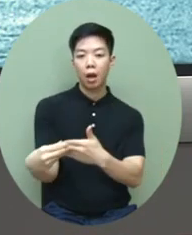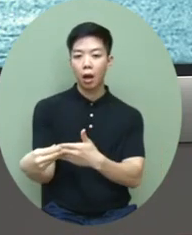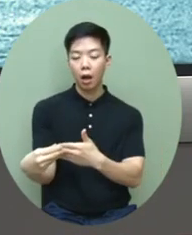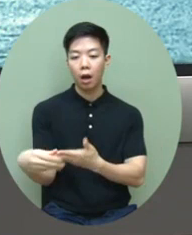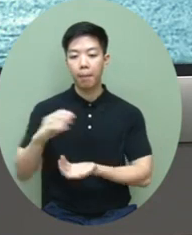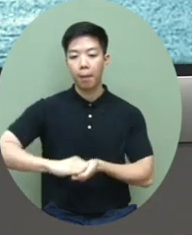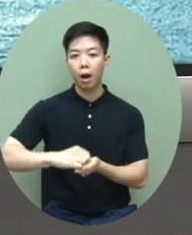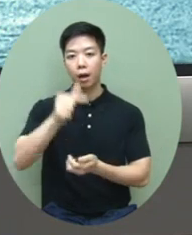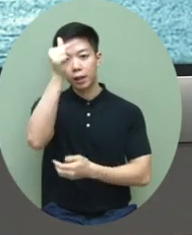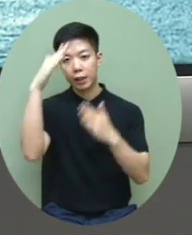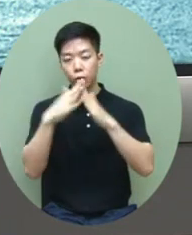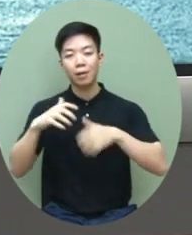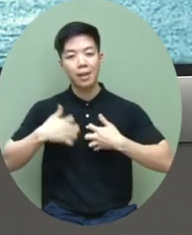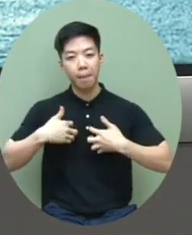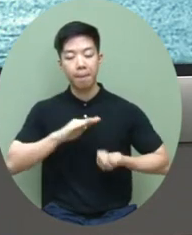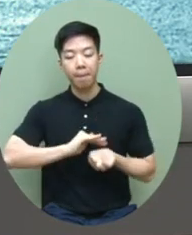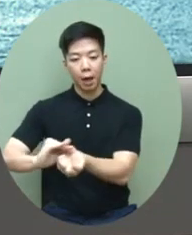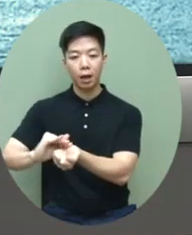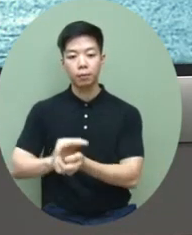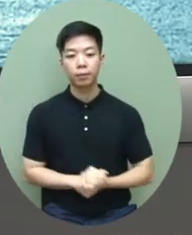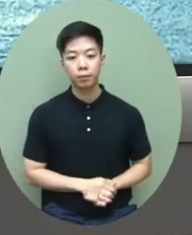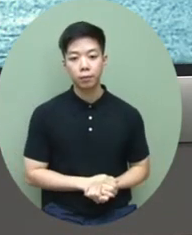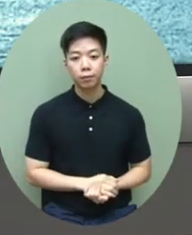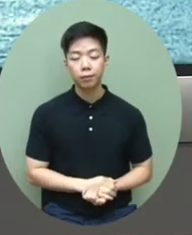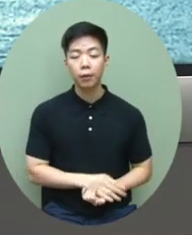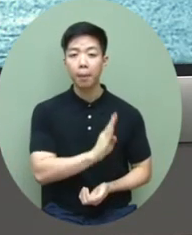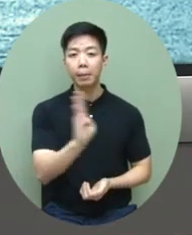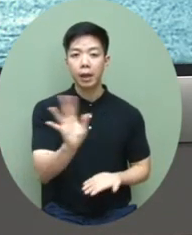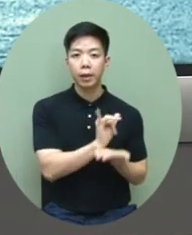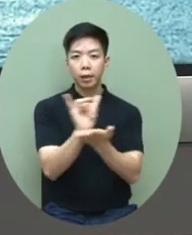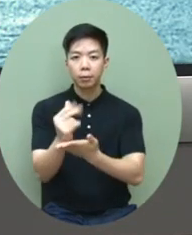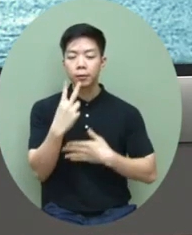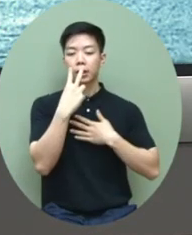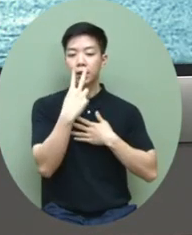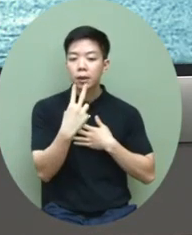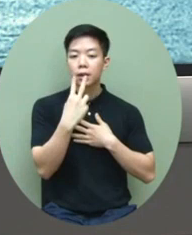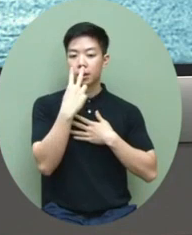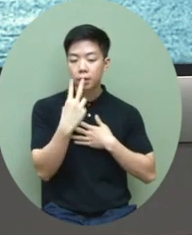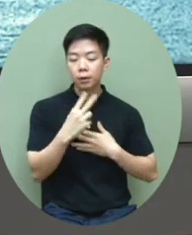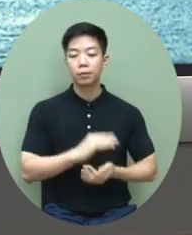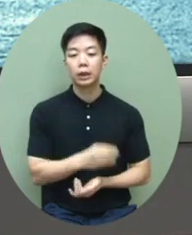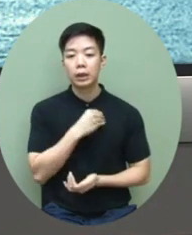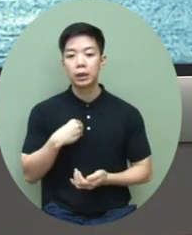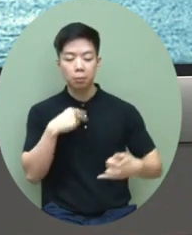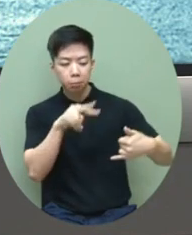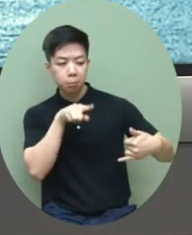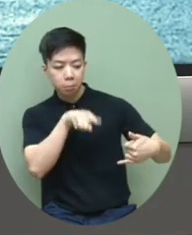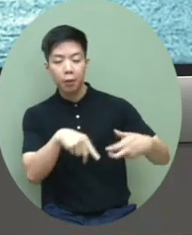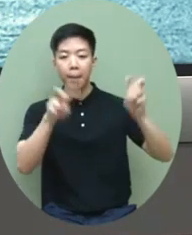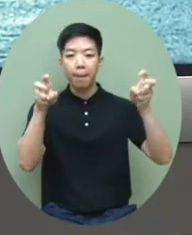室。咁啊，女嬰入院嘅時候咧就氣促啦，咁咧臨床嘅診斷咧就係思考